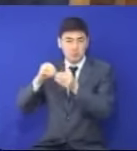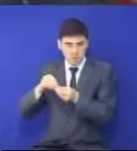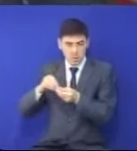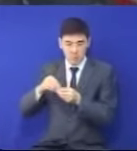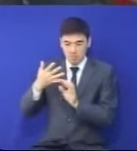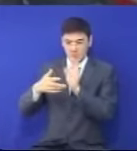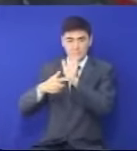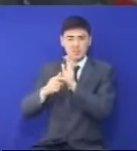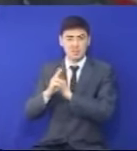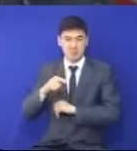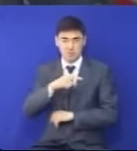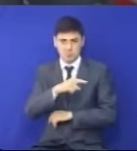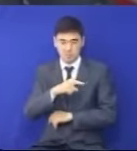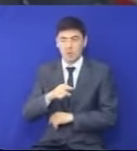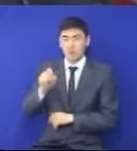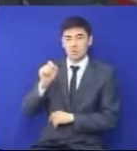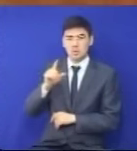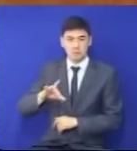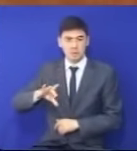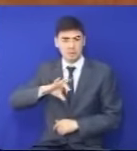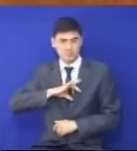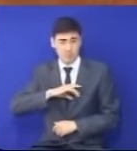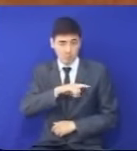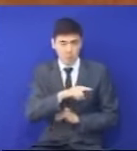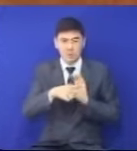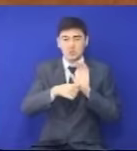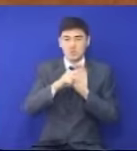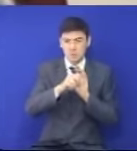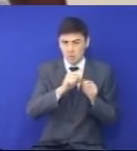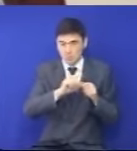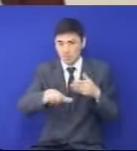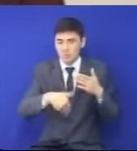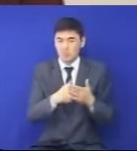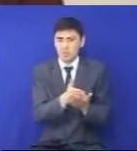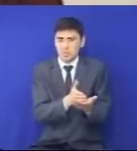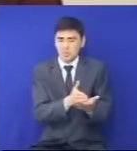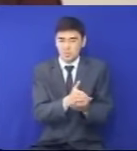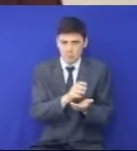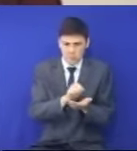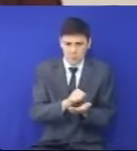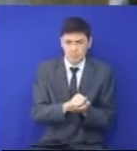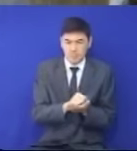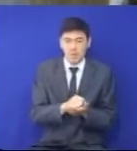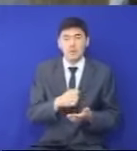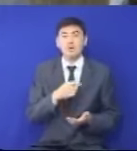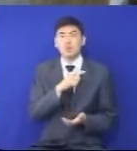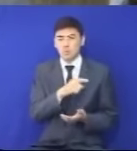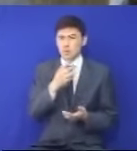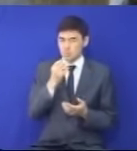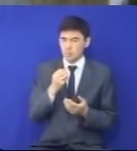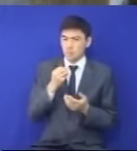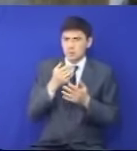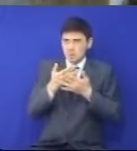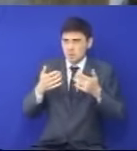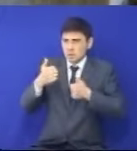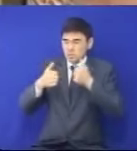жерлесіміз алтыннан алқа тағынды. Санжар спортпен 6 жасынан айналысады. Балашағынан зор үміт күттірген жерлесіміз әлі талай